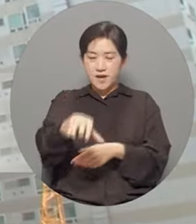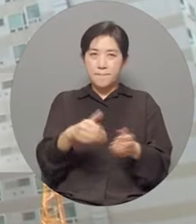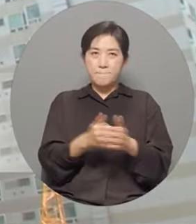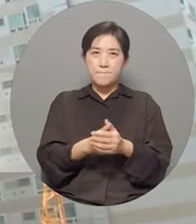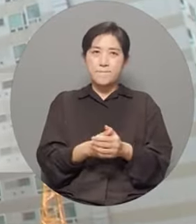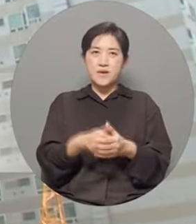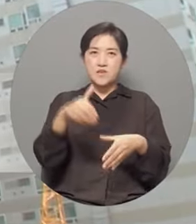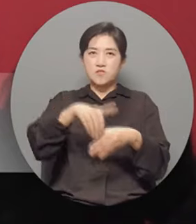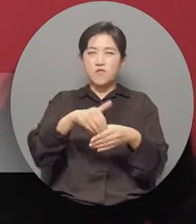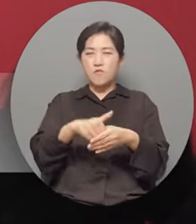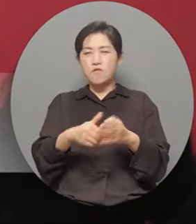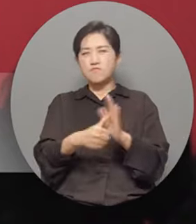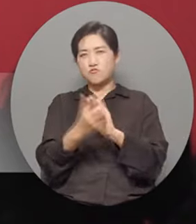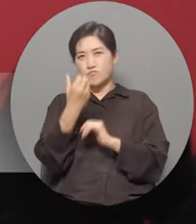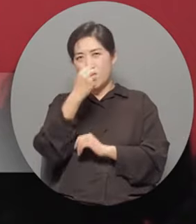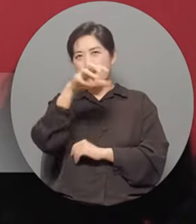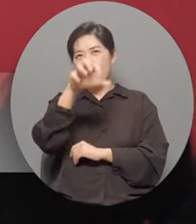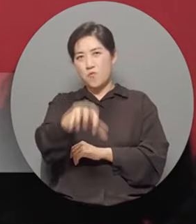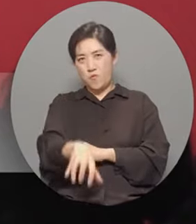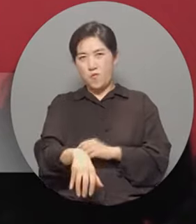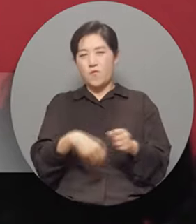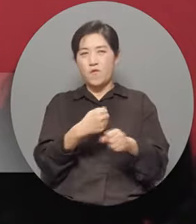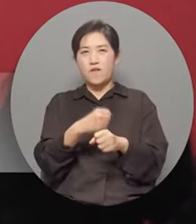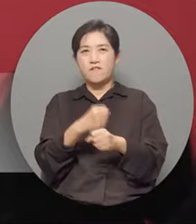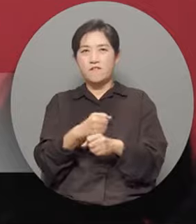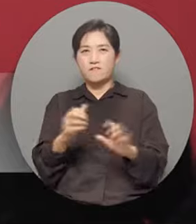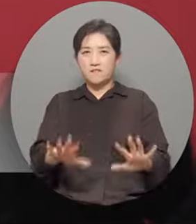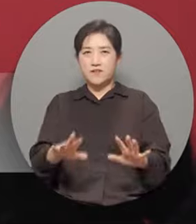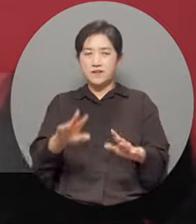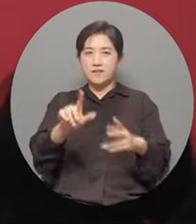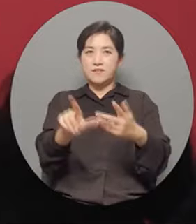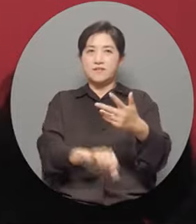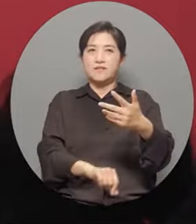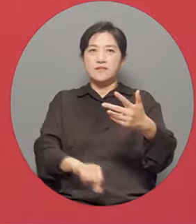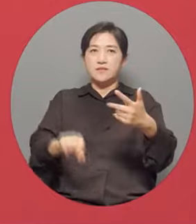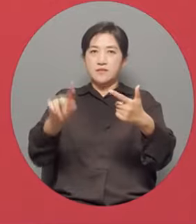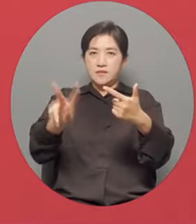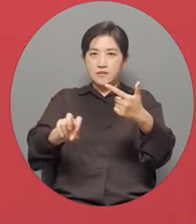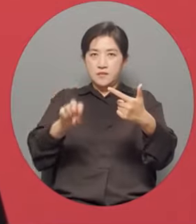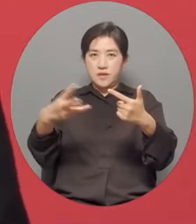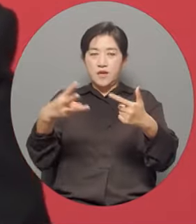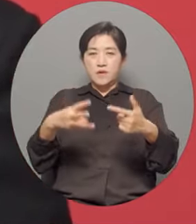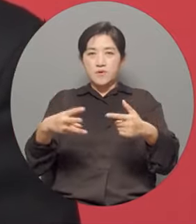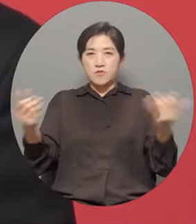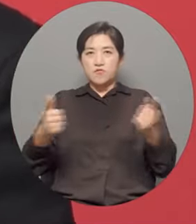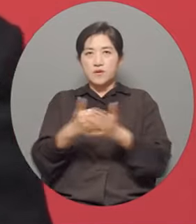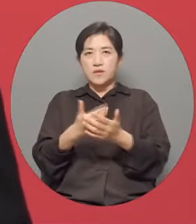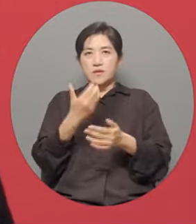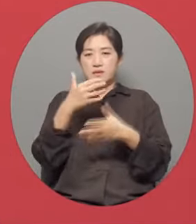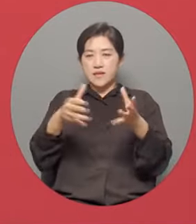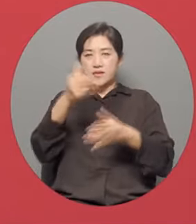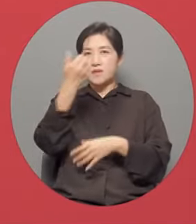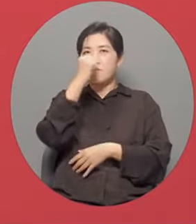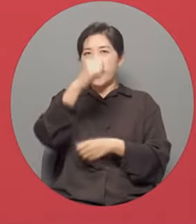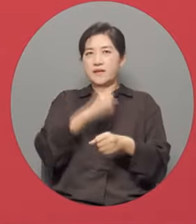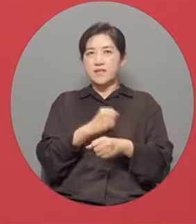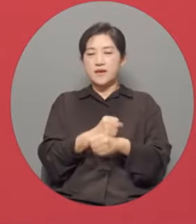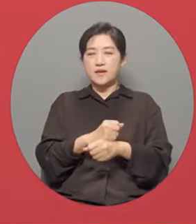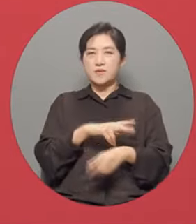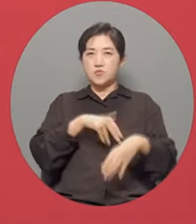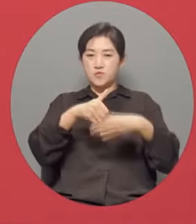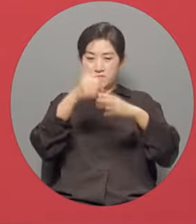꾸린 한전 위원장은 오는 23일 국회에서 당대표 출마를 선언합니다 총선 참패에 대해 책임을지고